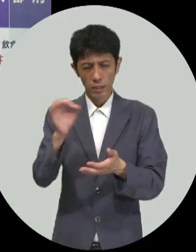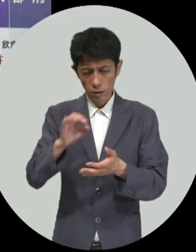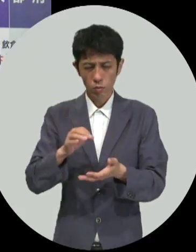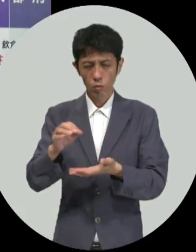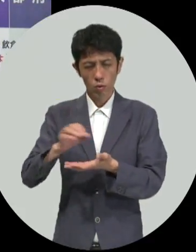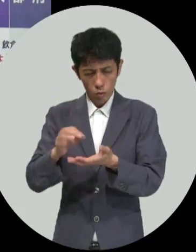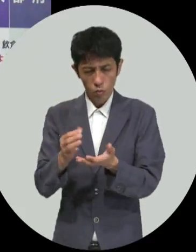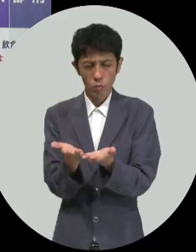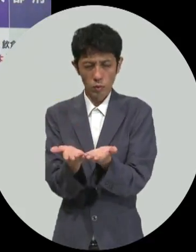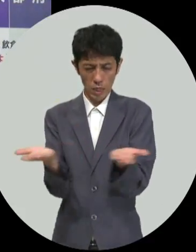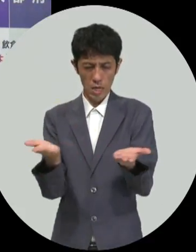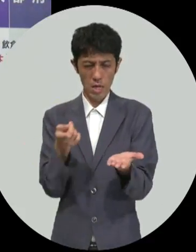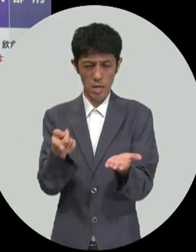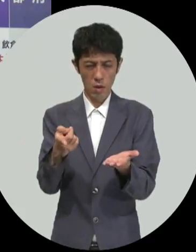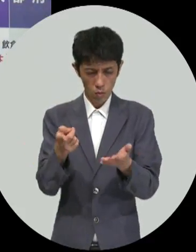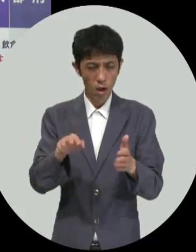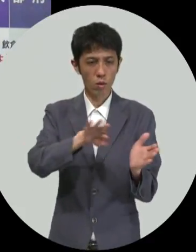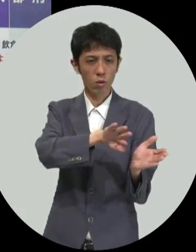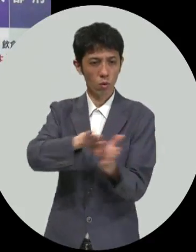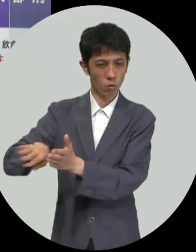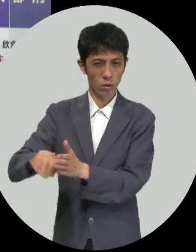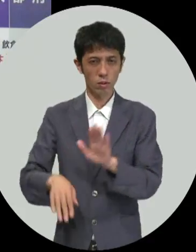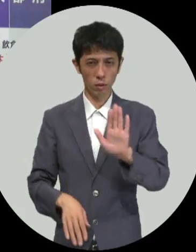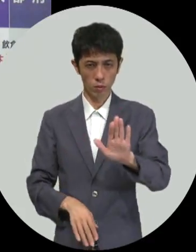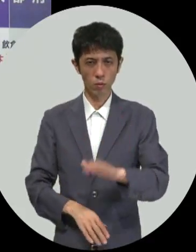ということにしております。